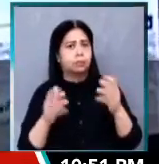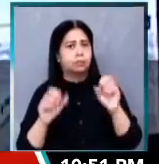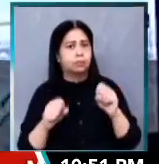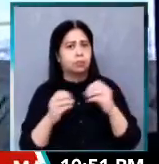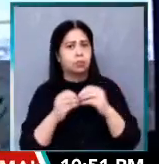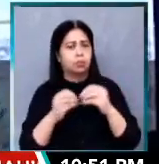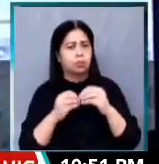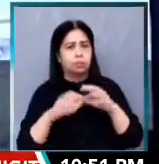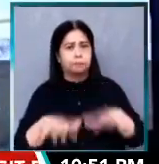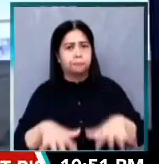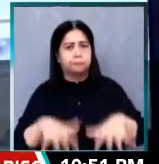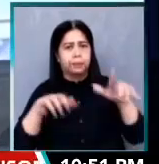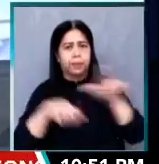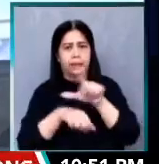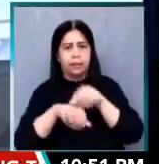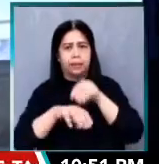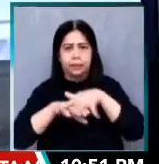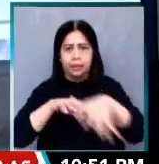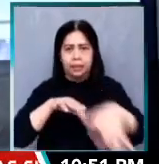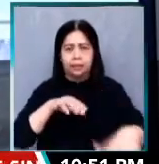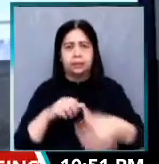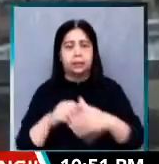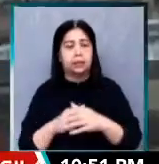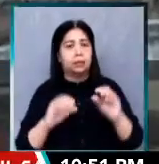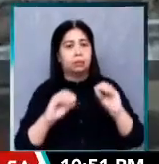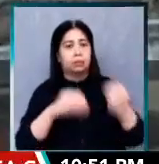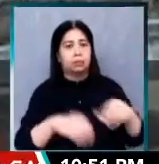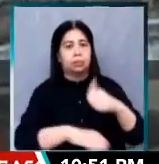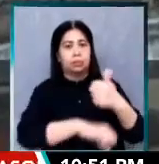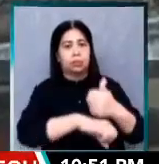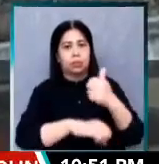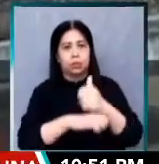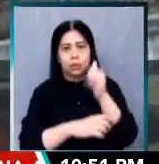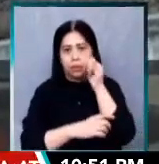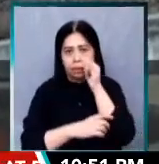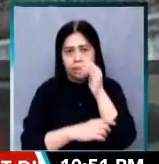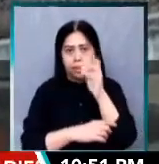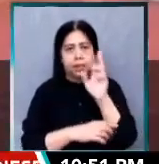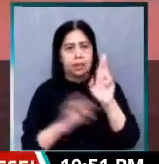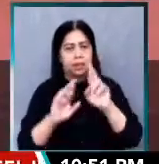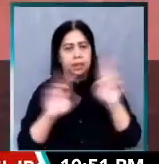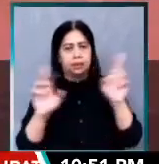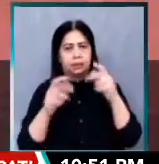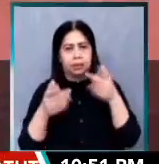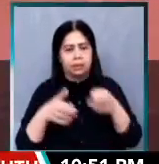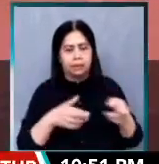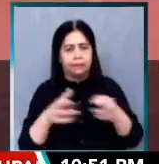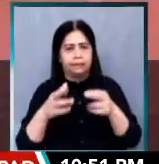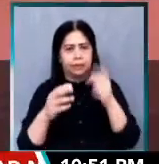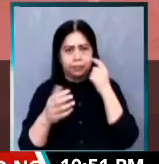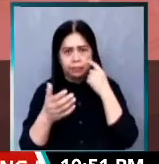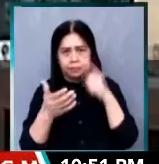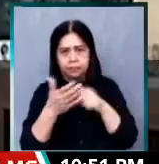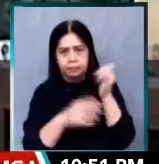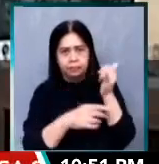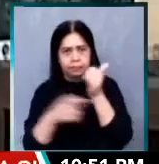at landslide. Naglagay naman ng mga kamera o river eye ang Mandawi City Command Center sa